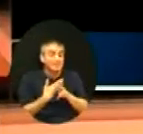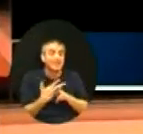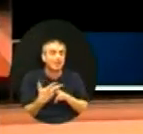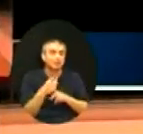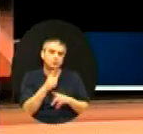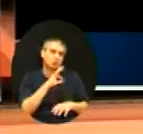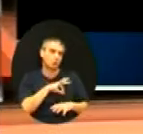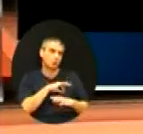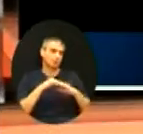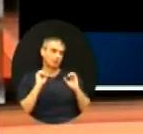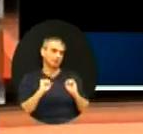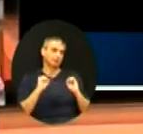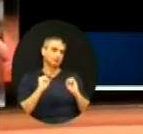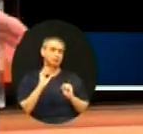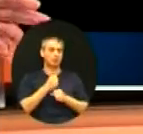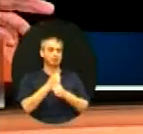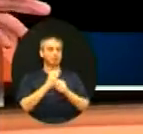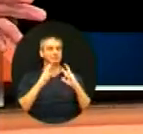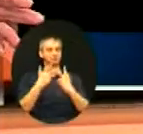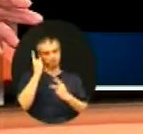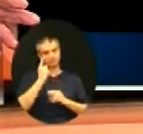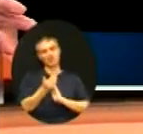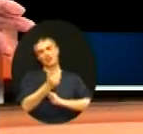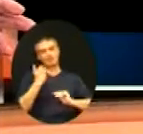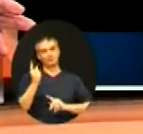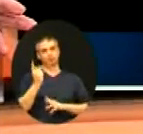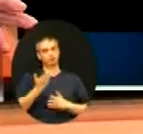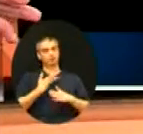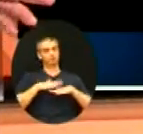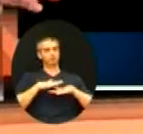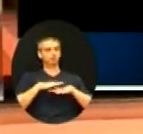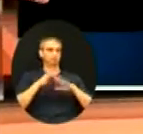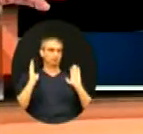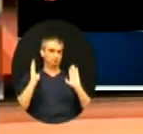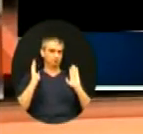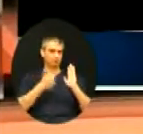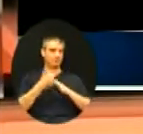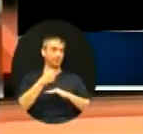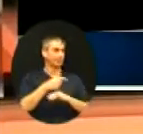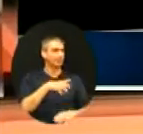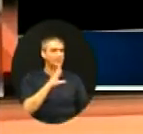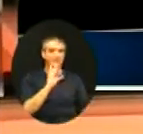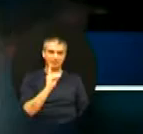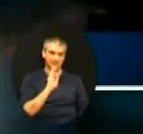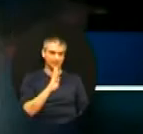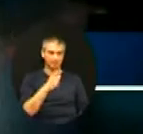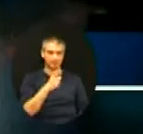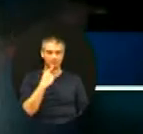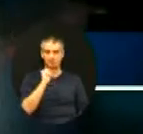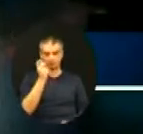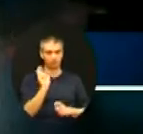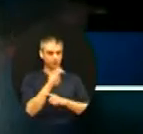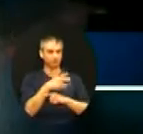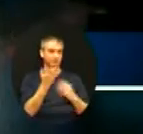כפיים זו תכונה בסיסית ששליח ציבור צריך עוד לפני שהוא מוכשר וגאון ומנהיג. דוד ביטה, קודם כל